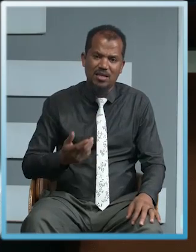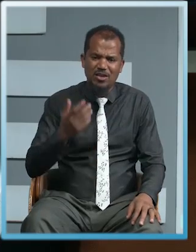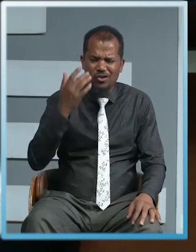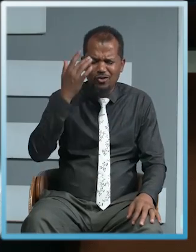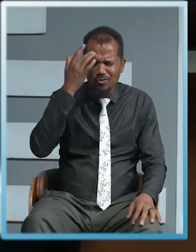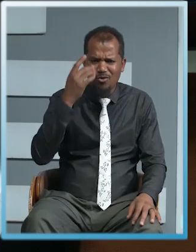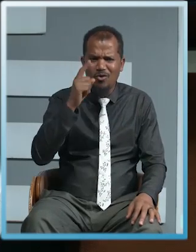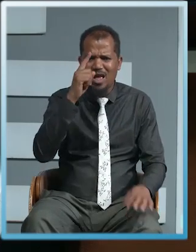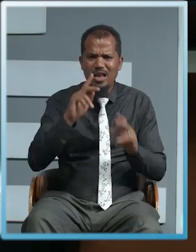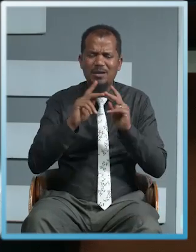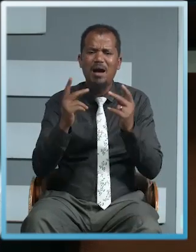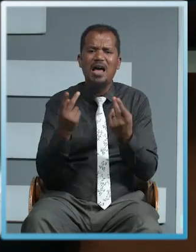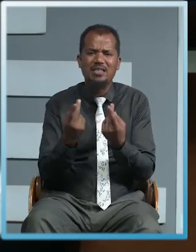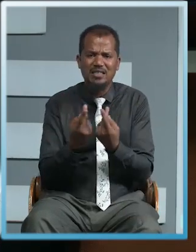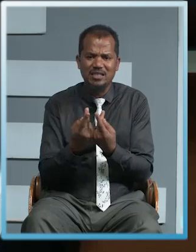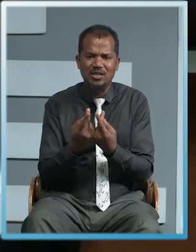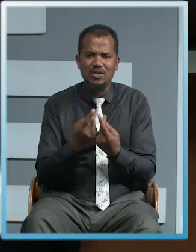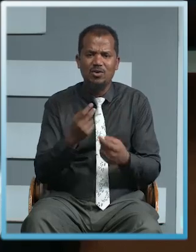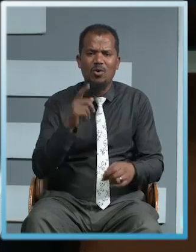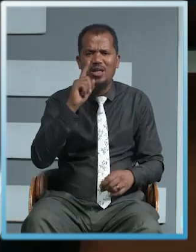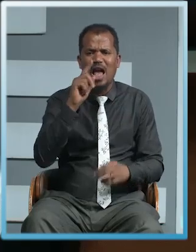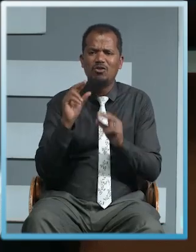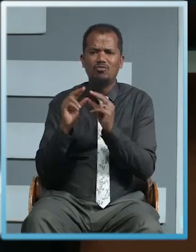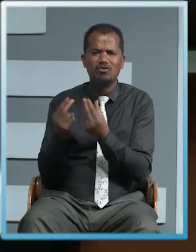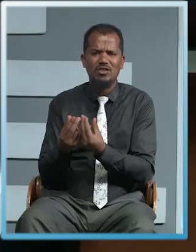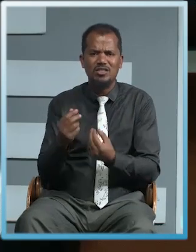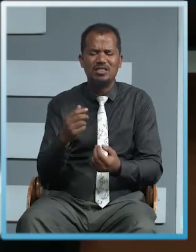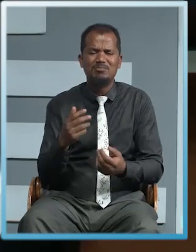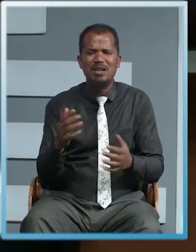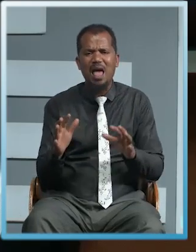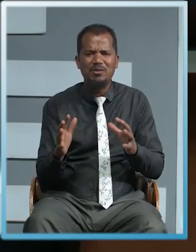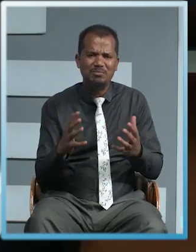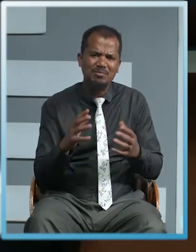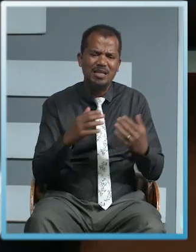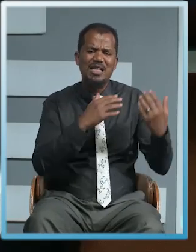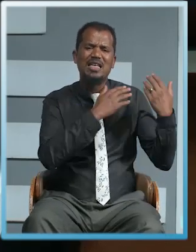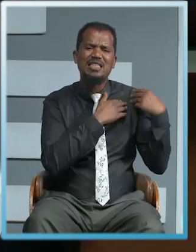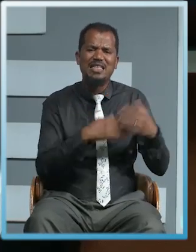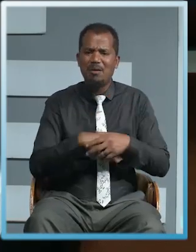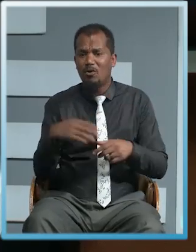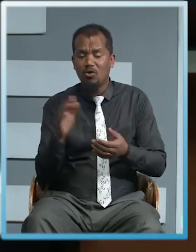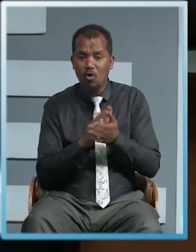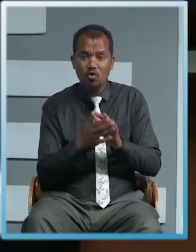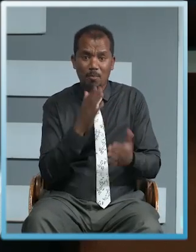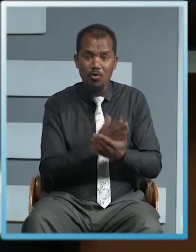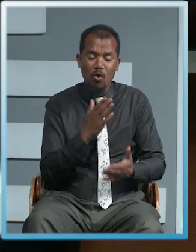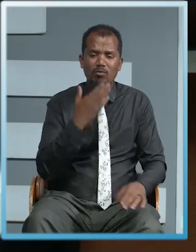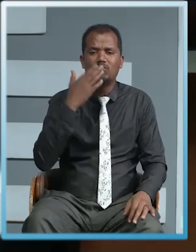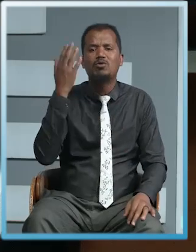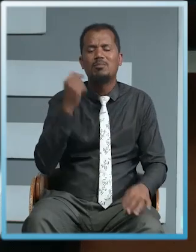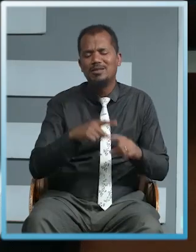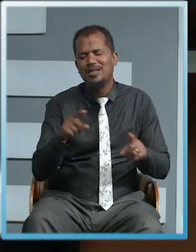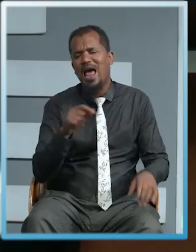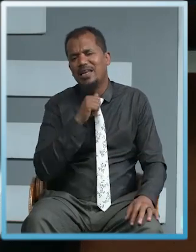ዝም ብሎ ያንድ ፓርቲ ወይ ያንድ ቡድን ወይ የምናምን ከስልጣን መውረድ ሆኖ ቢቆም ጥሩ ነበር